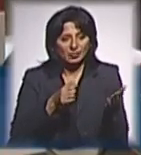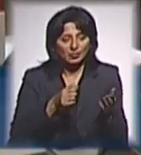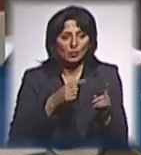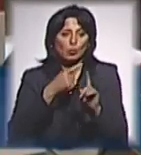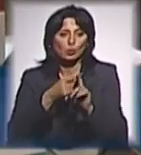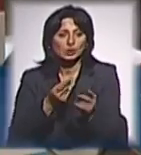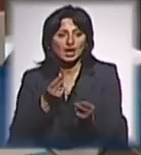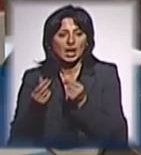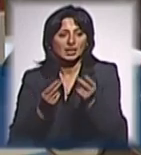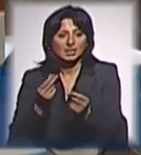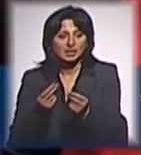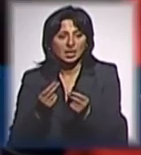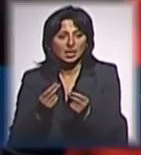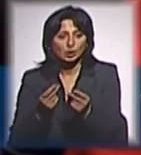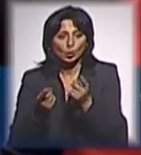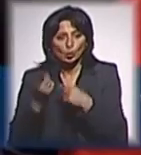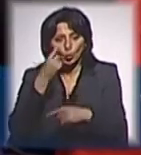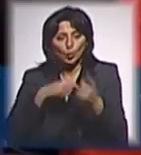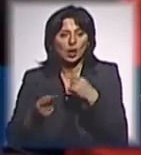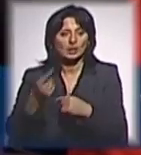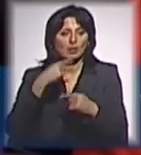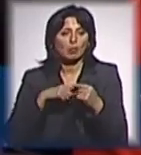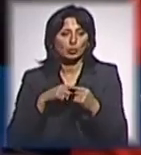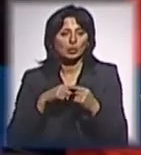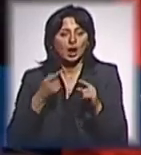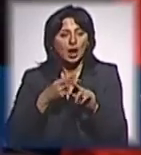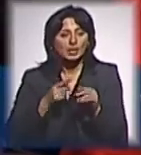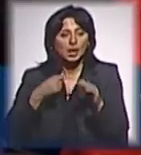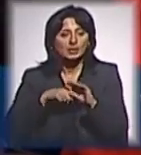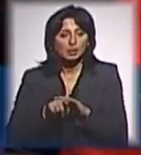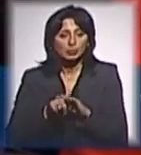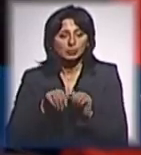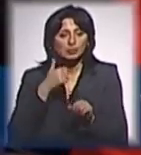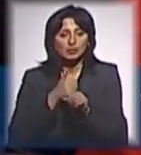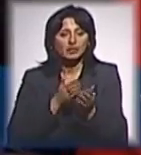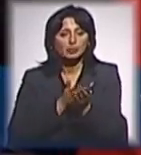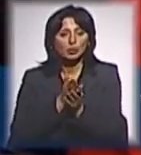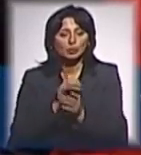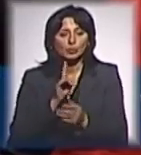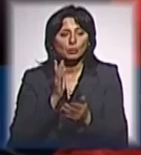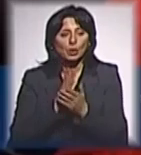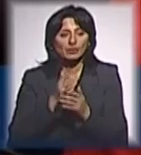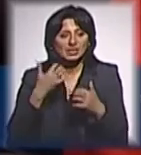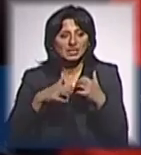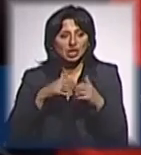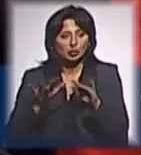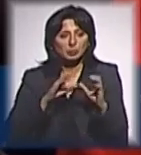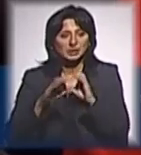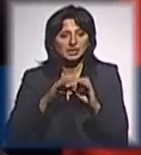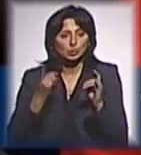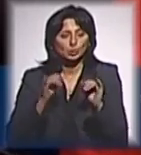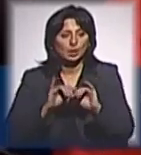პლუს გადასახადების სახით უკანაც დაბრუნდეს. აქედან გამომდინარე, ჩვენი მთავარი პრიორიტეტი არის, რომ საშუალო ბიზნესი